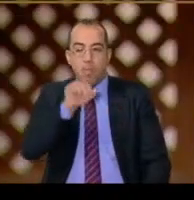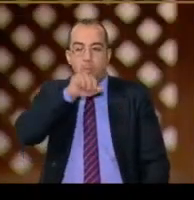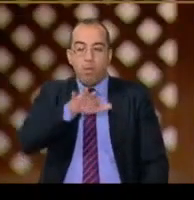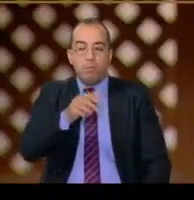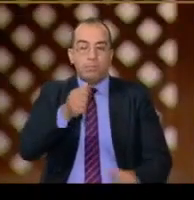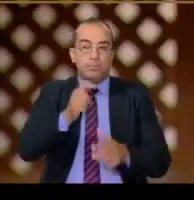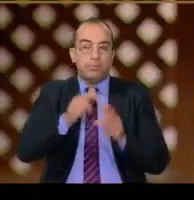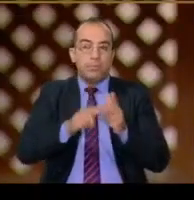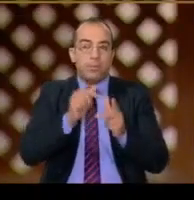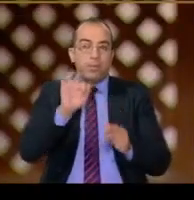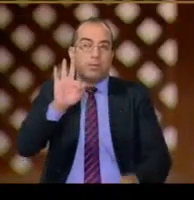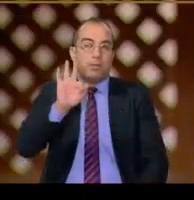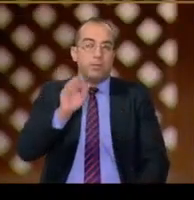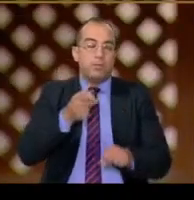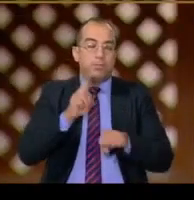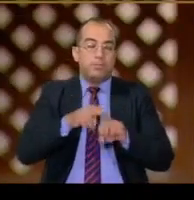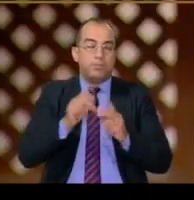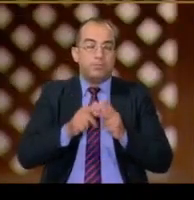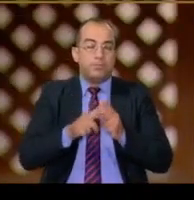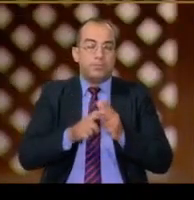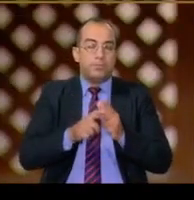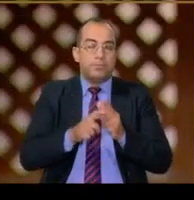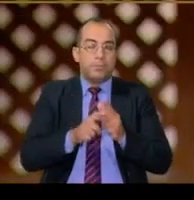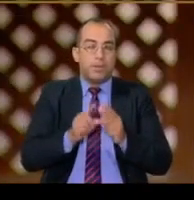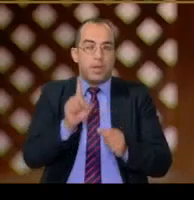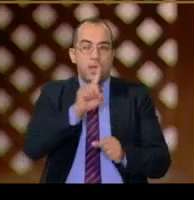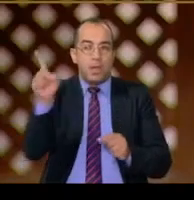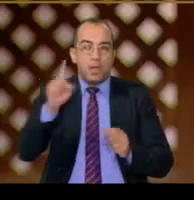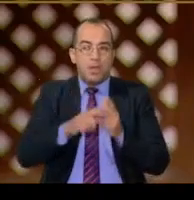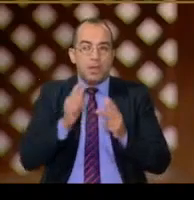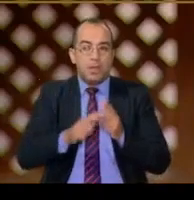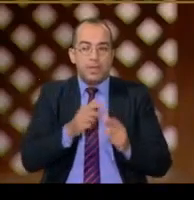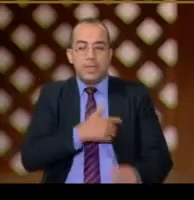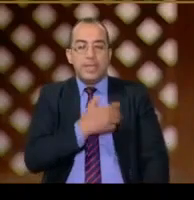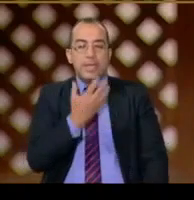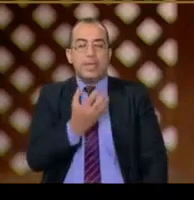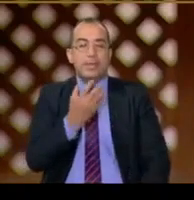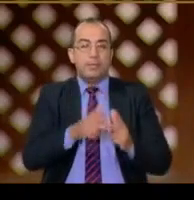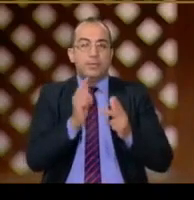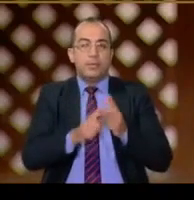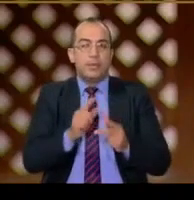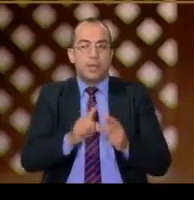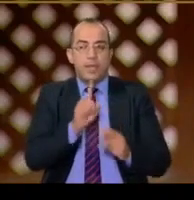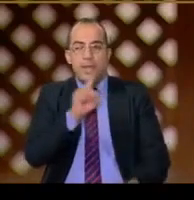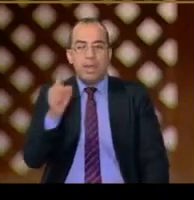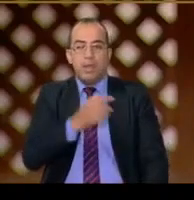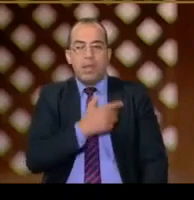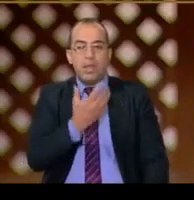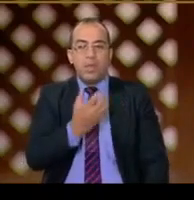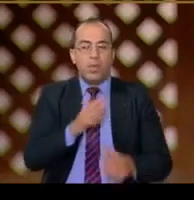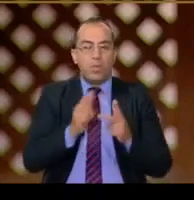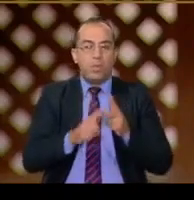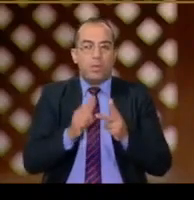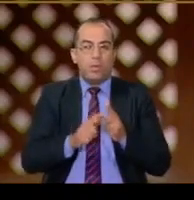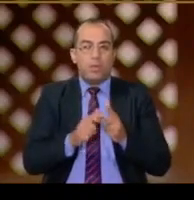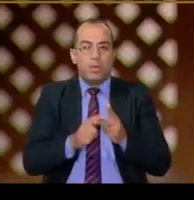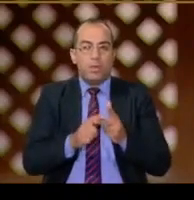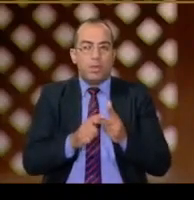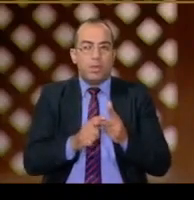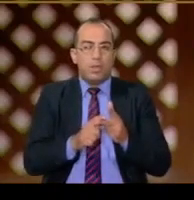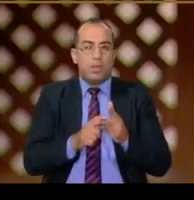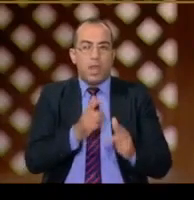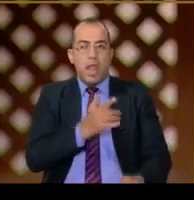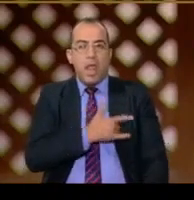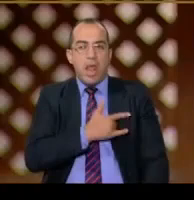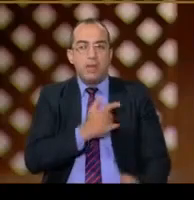الحديث ثلاث لا يغل لا يغل عليهن